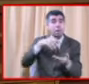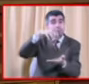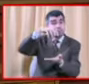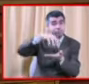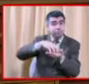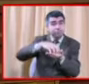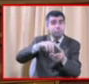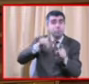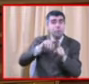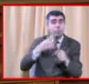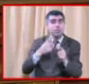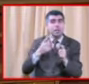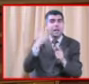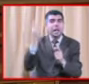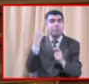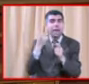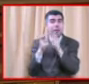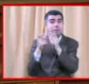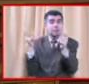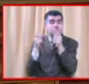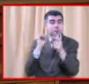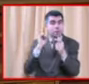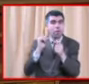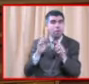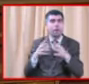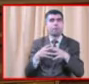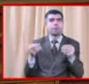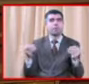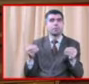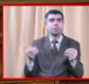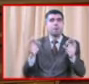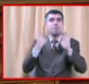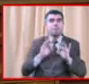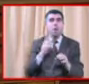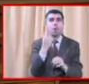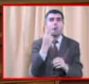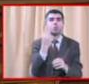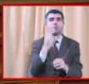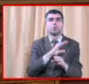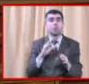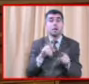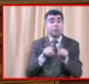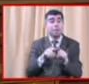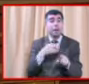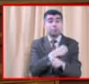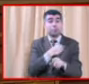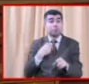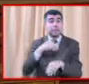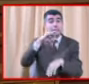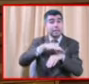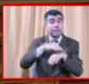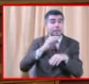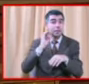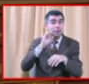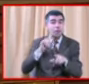قلة سيارات الإسعاف. تصوروا سيد الوزير أن المريض كيكون في حالة خطيرة كيفاش يتنقل من الدوار ديالو للمركز ولاد